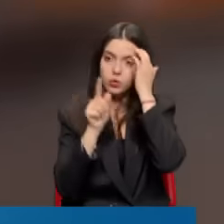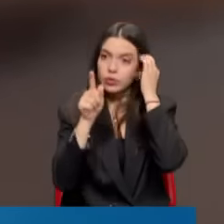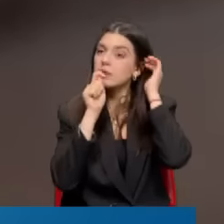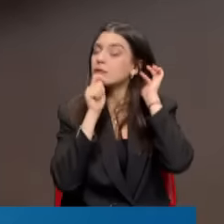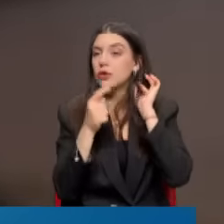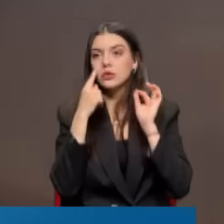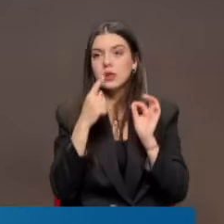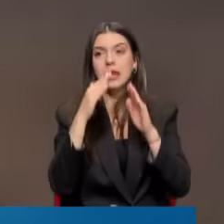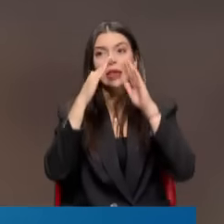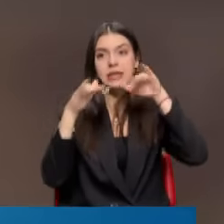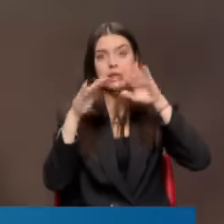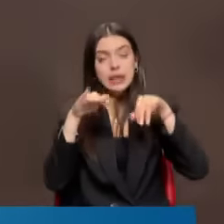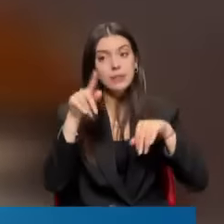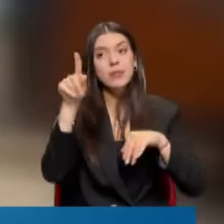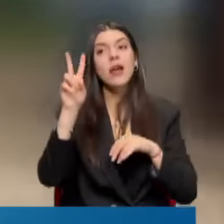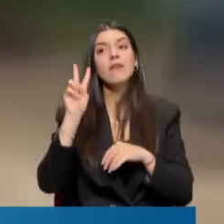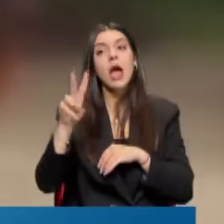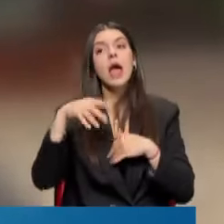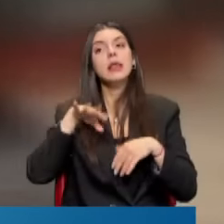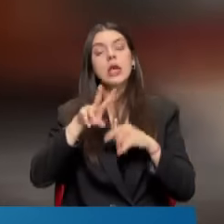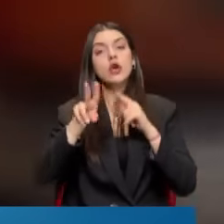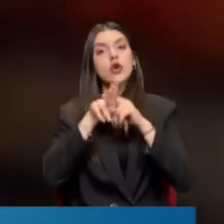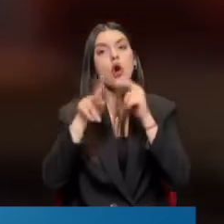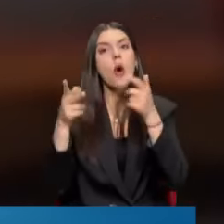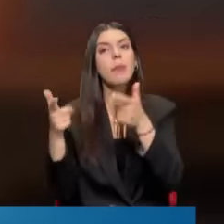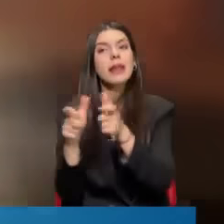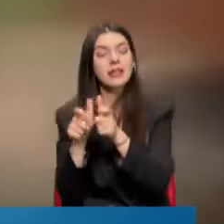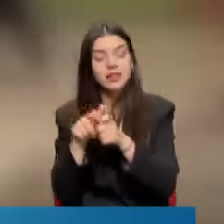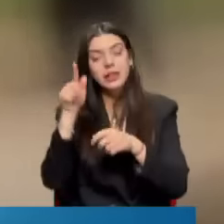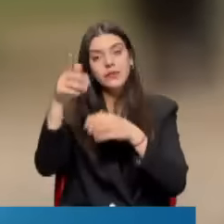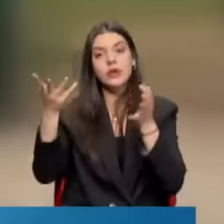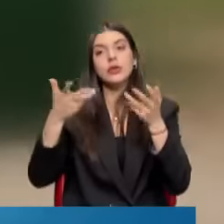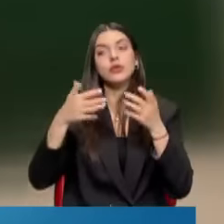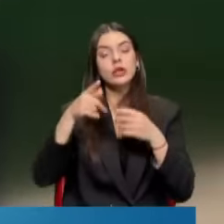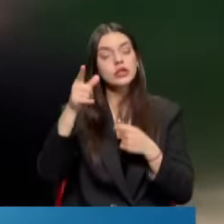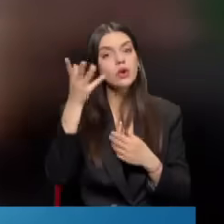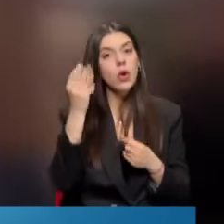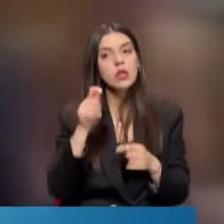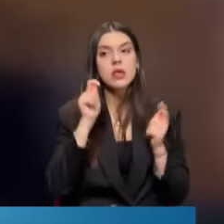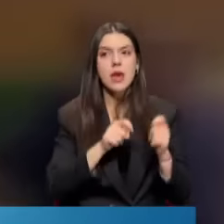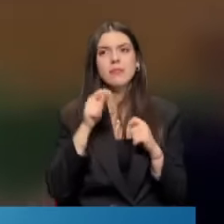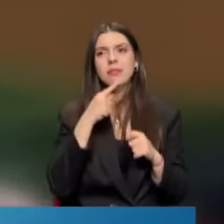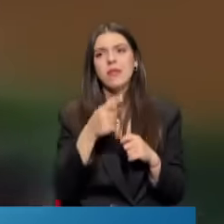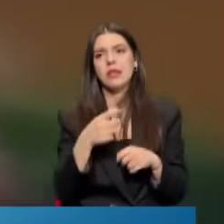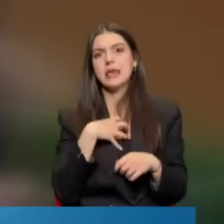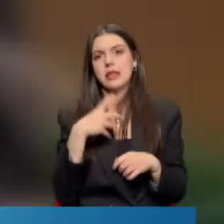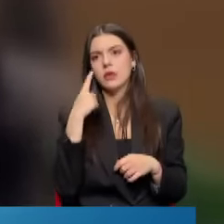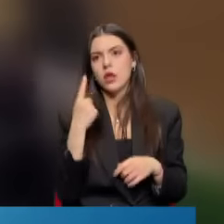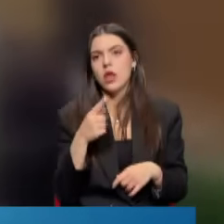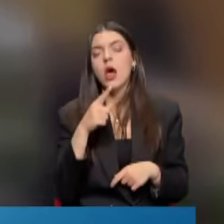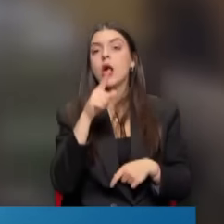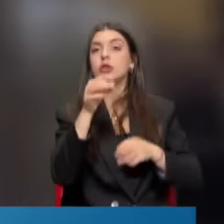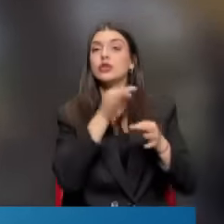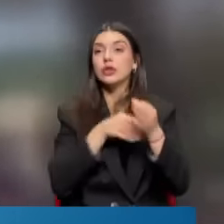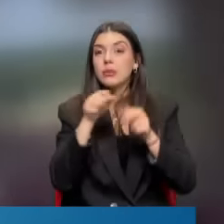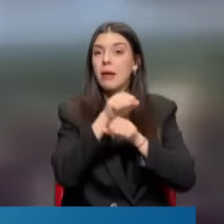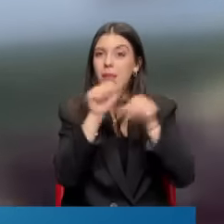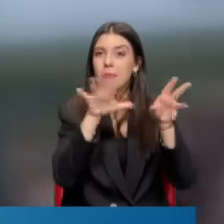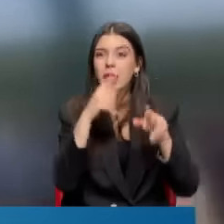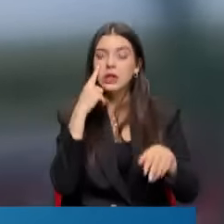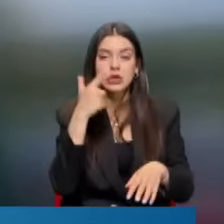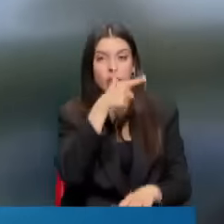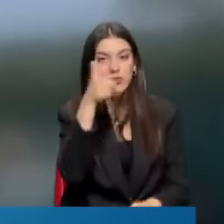yıkımın valilikçe değil kooperatif yöneticileri tarafından kendi inisiyatifleri le yapıldığı belirtildi sosyal medya hesaplarında paylaşılan